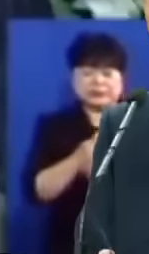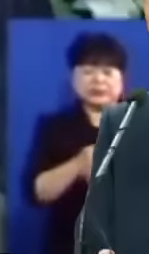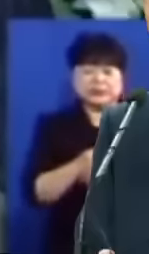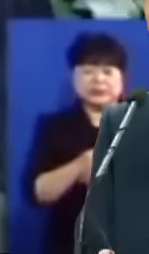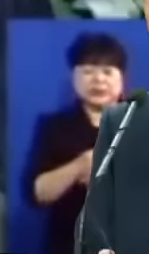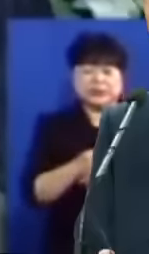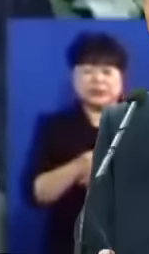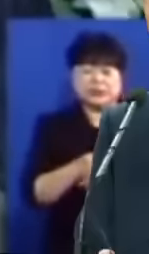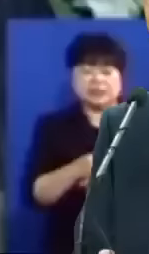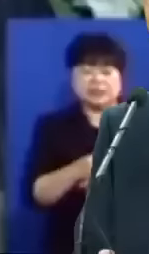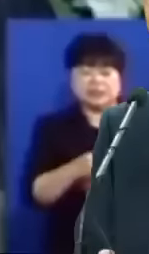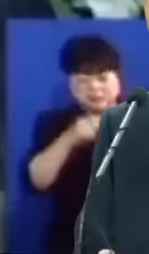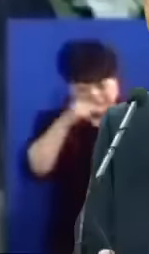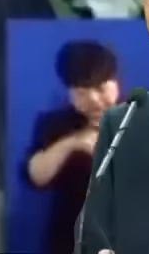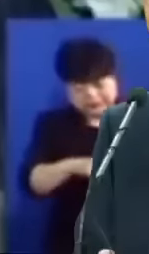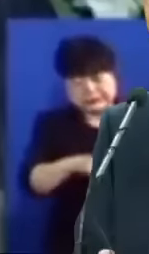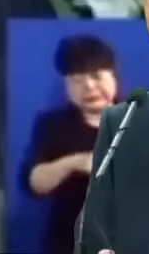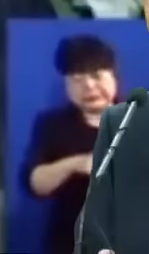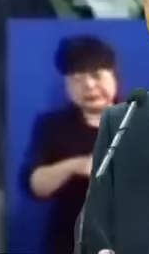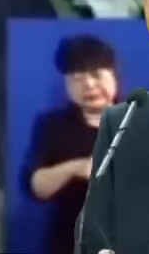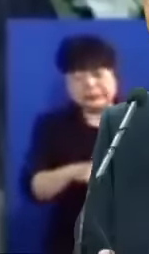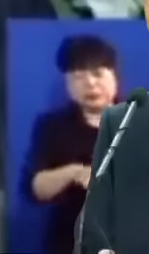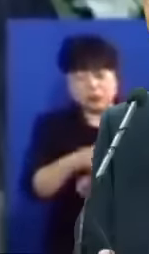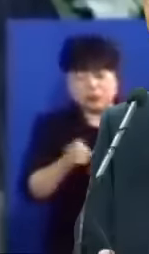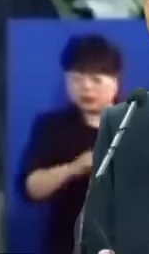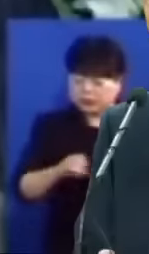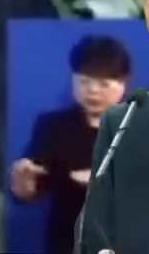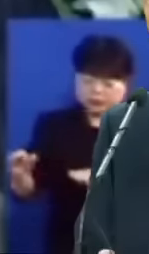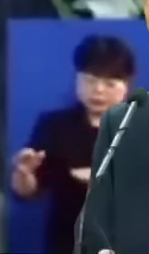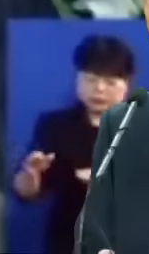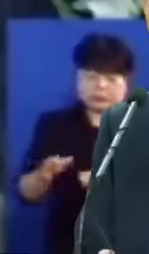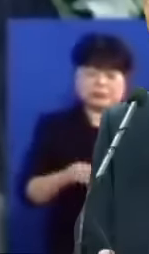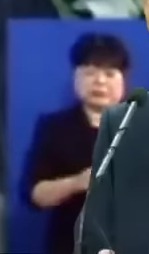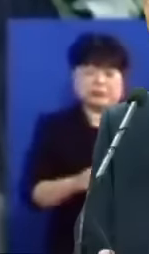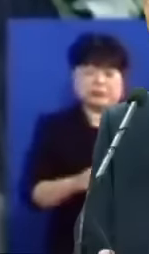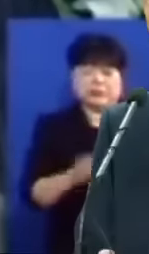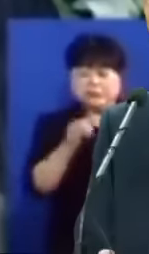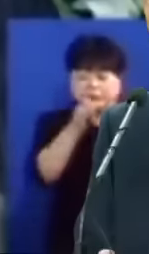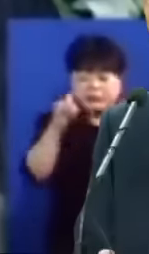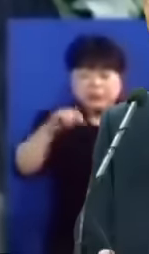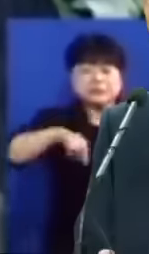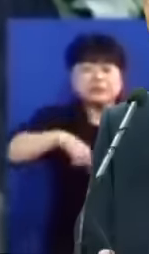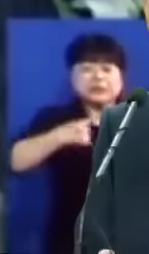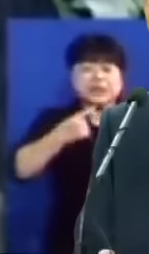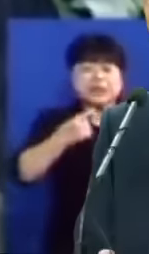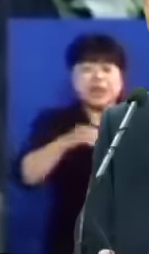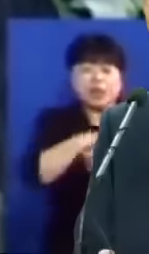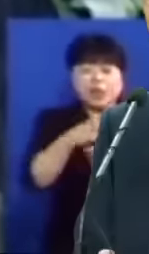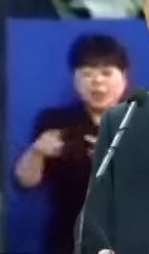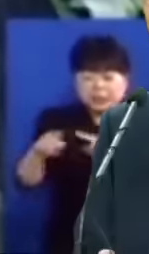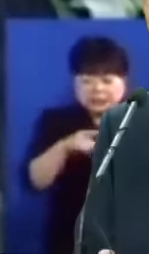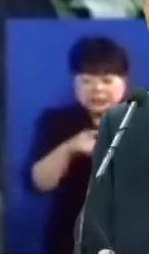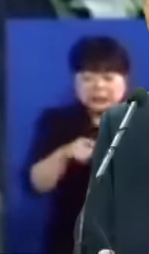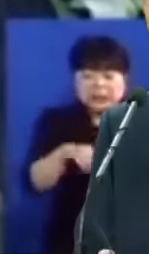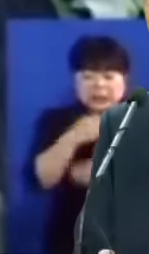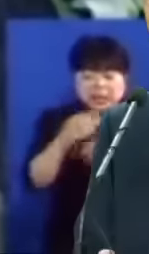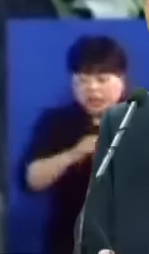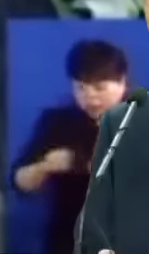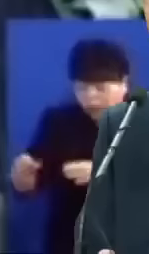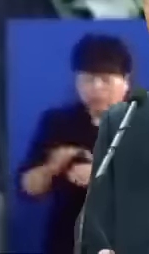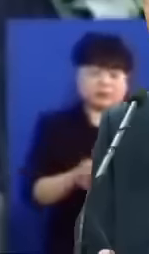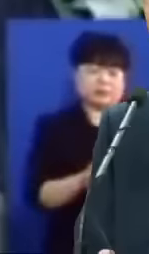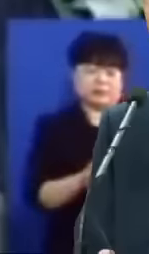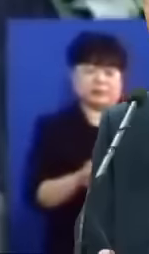하는 말을 듣지 않아요? 다 잃어버렸다. 인간은 스스로가 축구 행사를 할 때 다 잃어버린